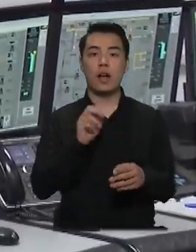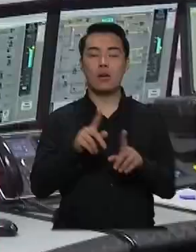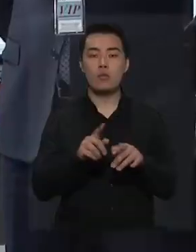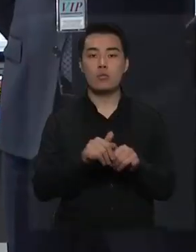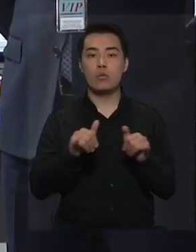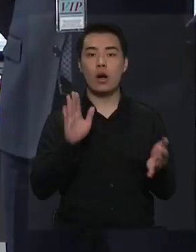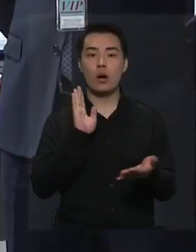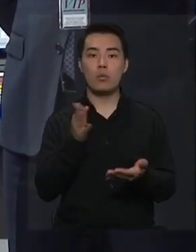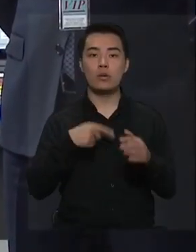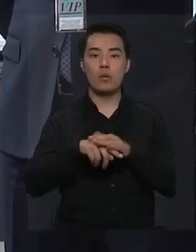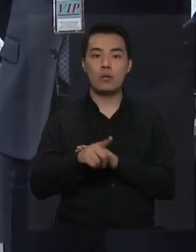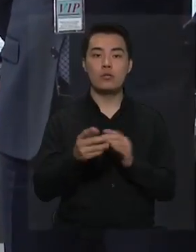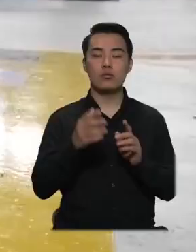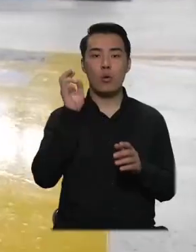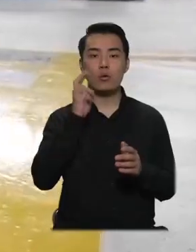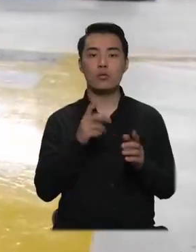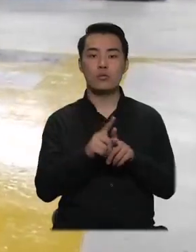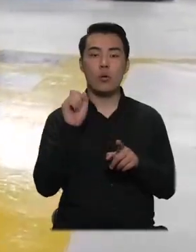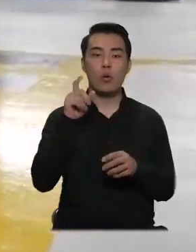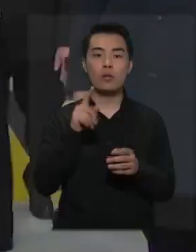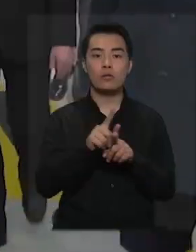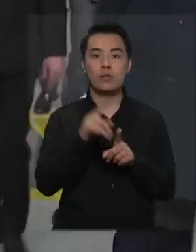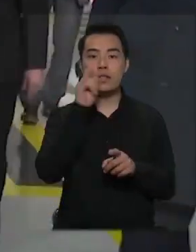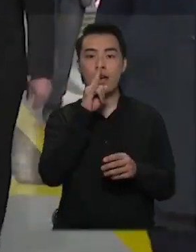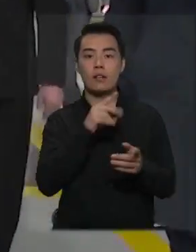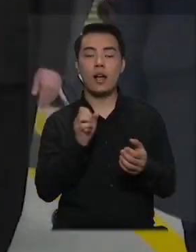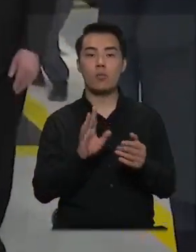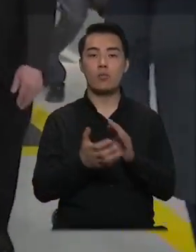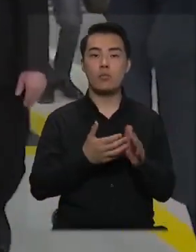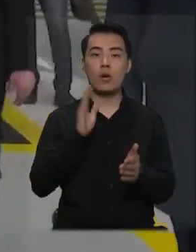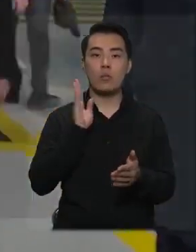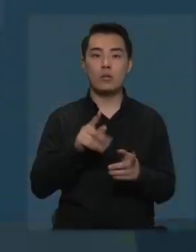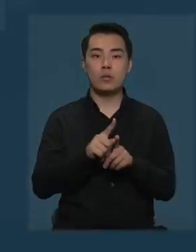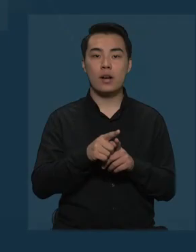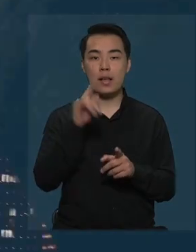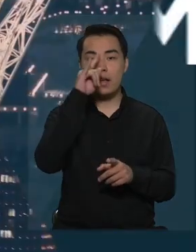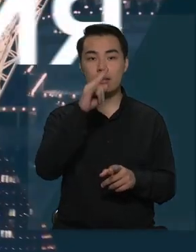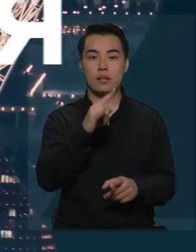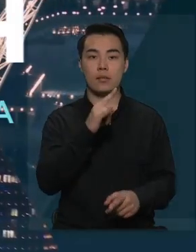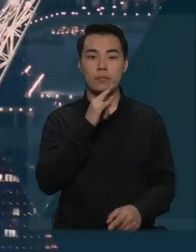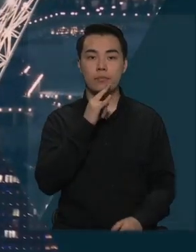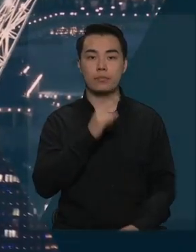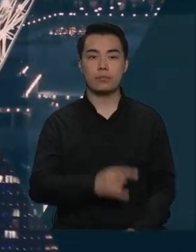наращивать объемы добычи черного золота на крупнейшим нефти конденсатом месторождении Казахстана